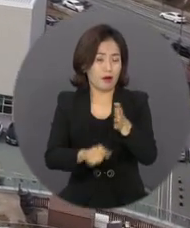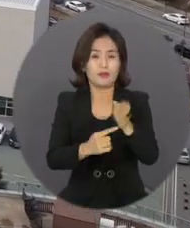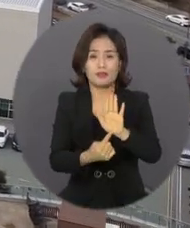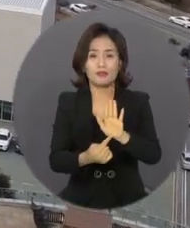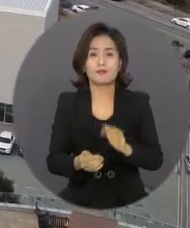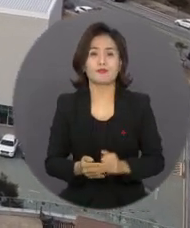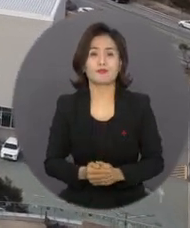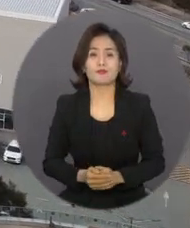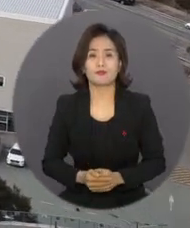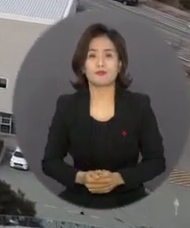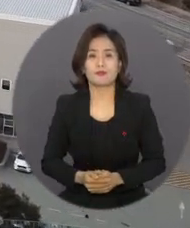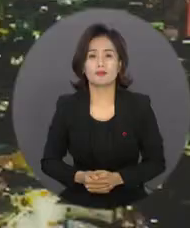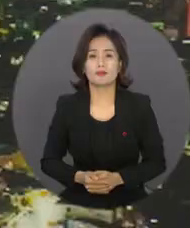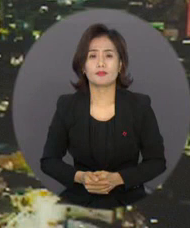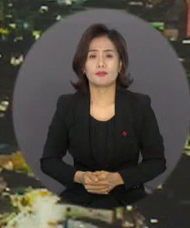나타났습니다